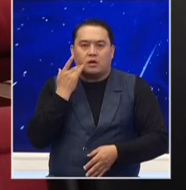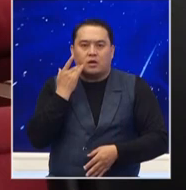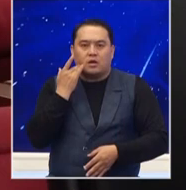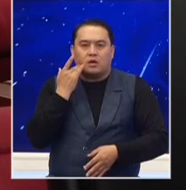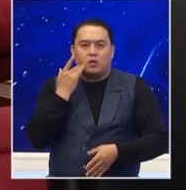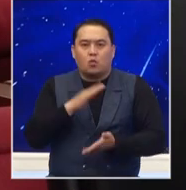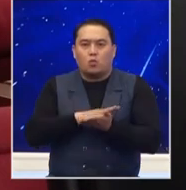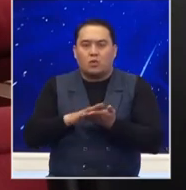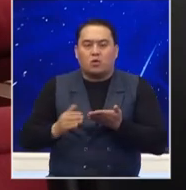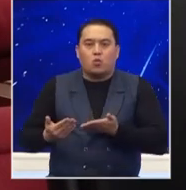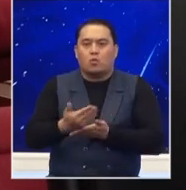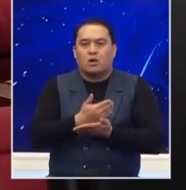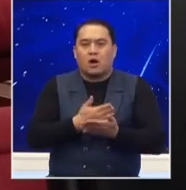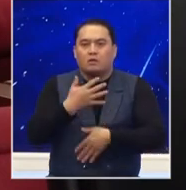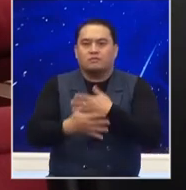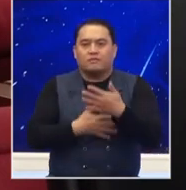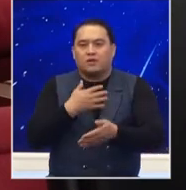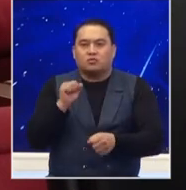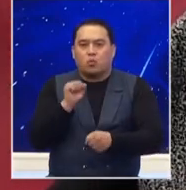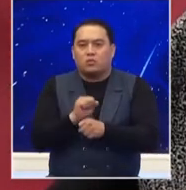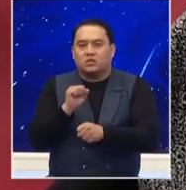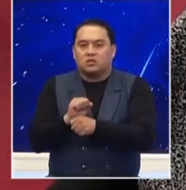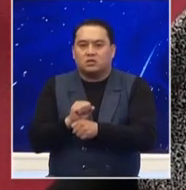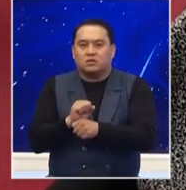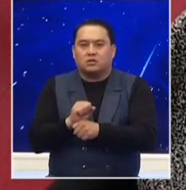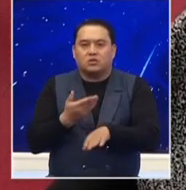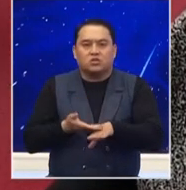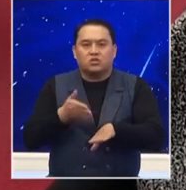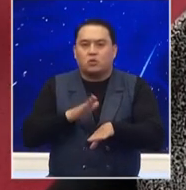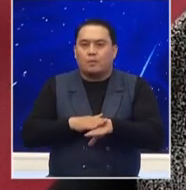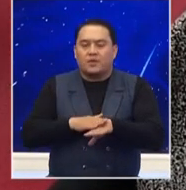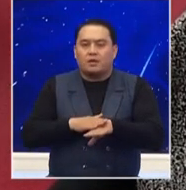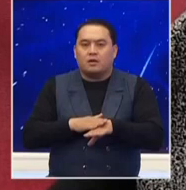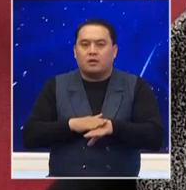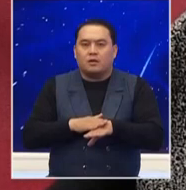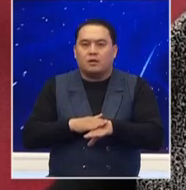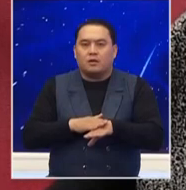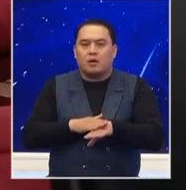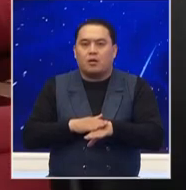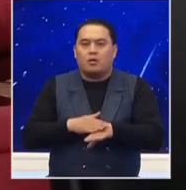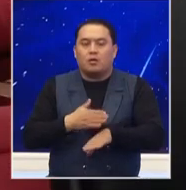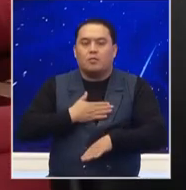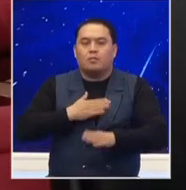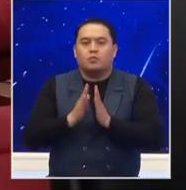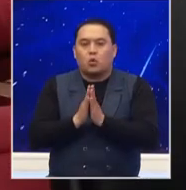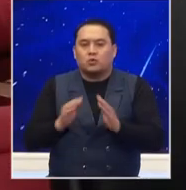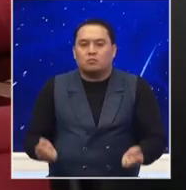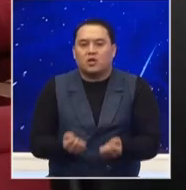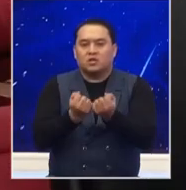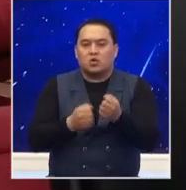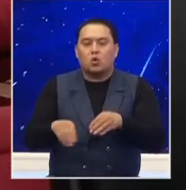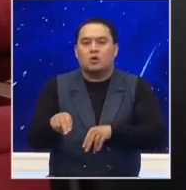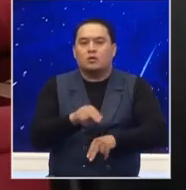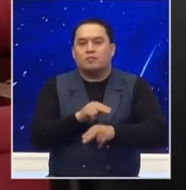При уборке урожая комбайны застревают и очень тяжело. И просим поддержать на разработку,